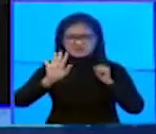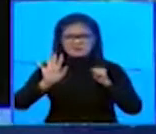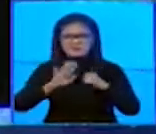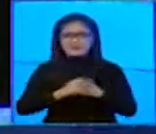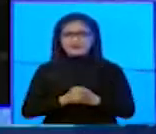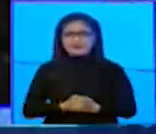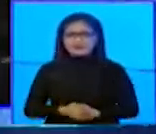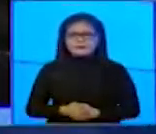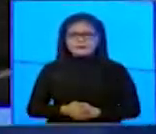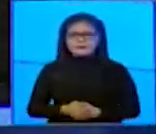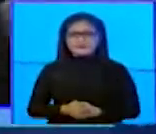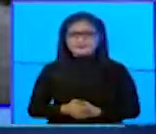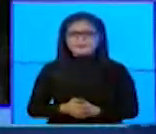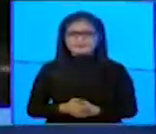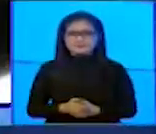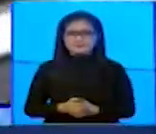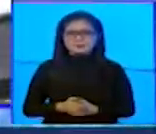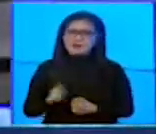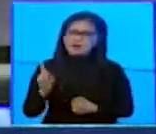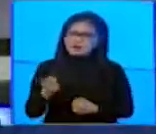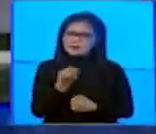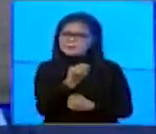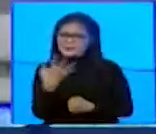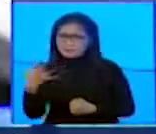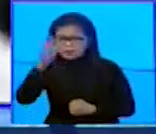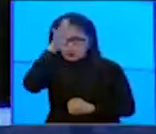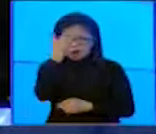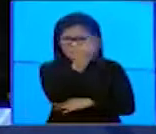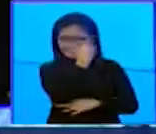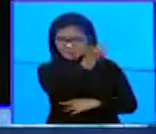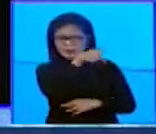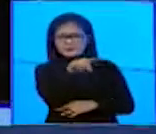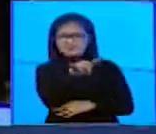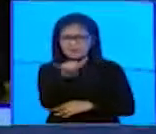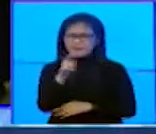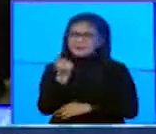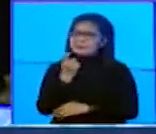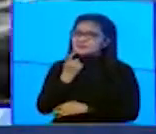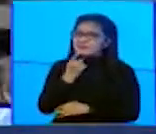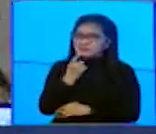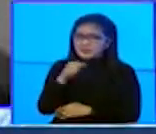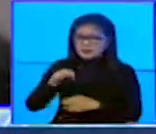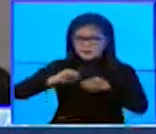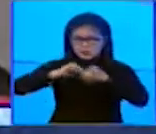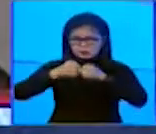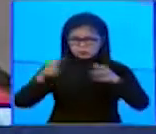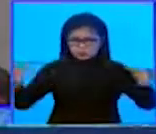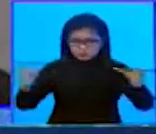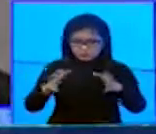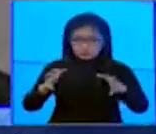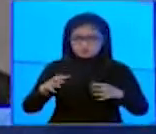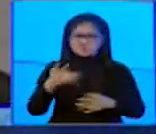Baswedan ada beberapa pihak lainnya yang ikut dipanggil hari ini terkait dengan peristiwa tersebut diantaranya anggota Binmas yang bertugas